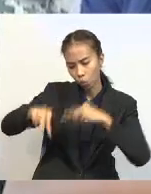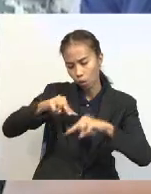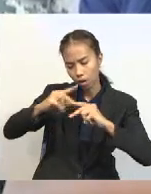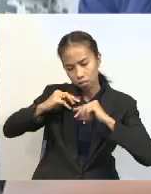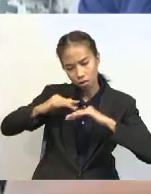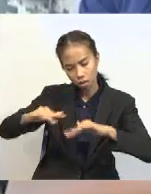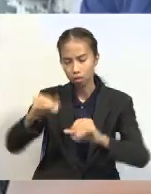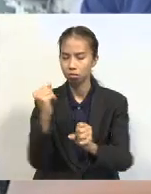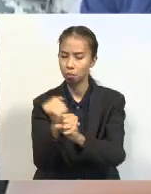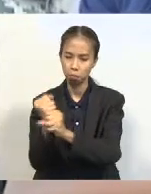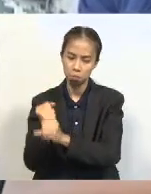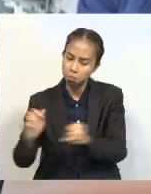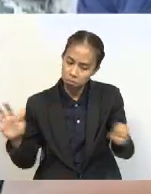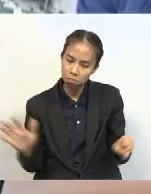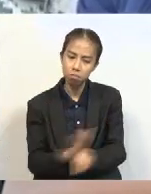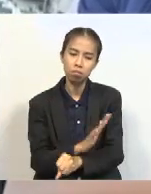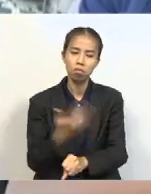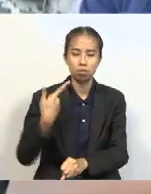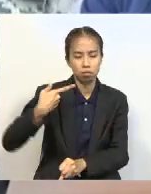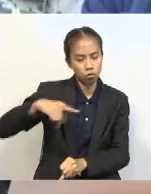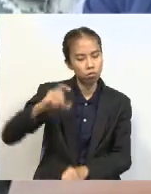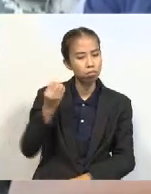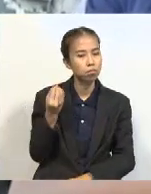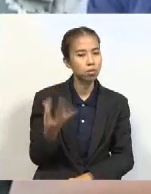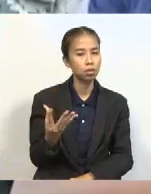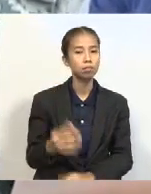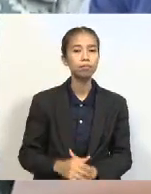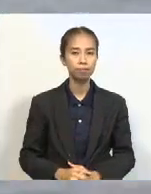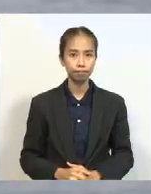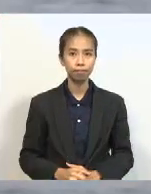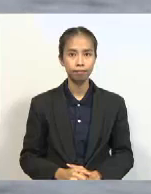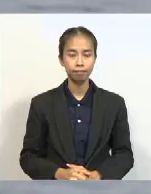ป็นไปอย่างมีประสิทธิภาพและเกิดประโยชน์สูงสุดนะครับโดยเฉพาะในส่วนของ